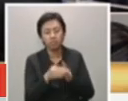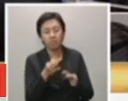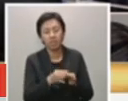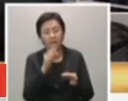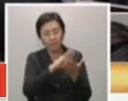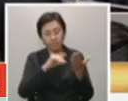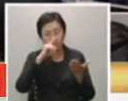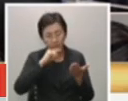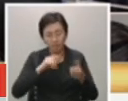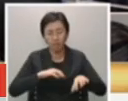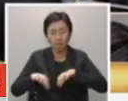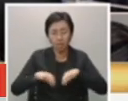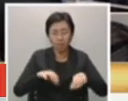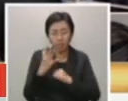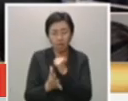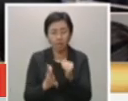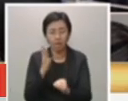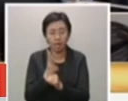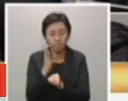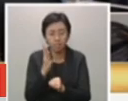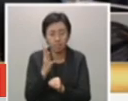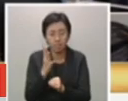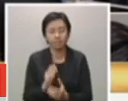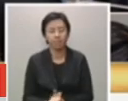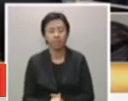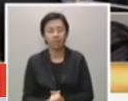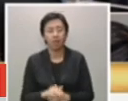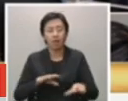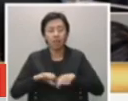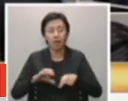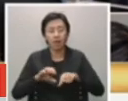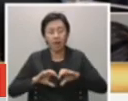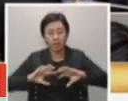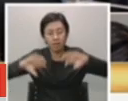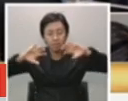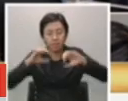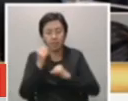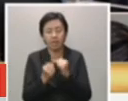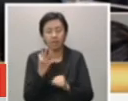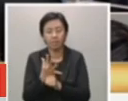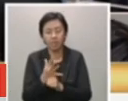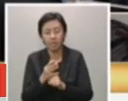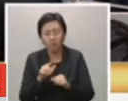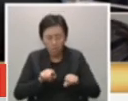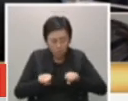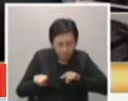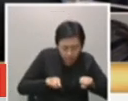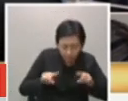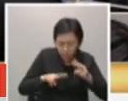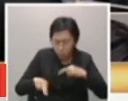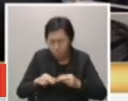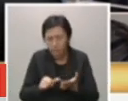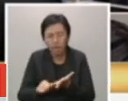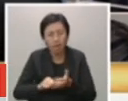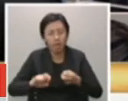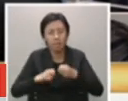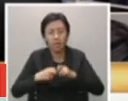ยะเวลาการบริหารของท่าน5ปีเนี่ยท่านไม่มีทิศทางในการไปกำกับดูแลแก้ไขปัญหาให้พี่น้องประชาช